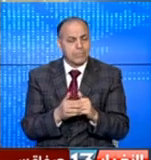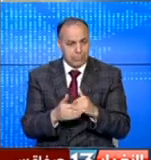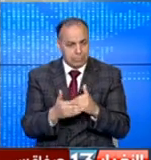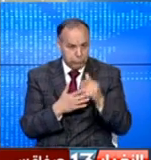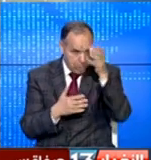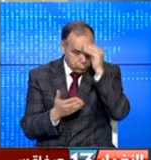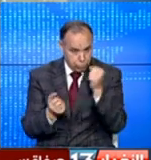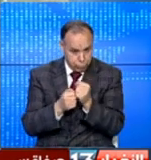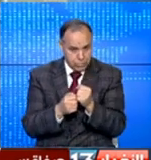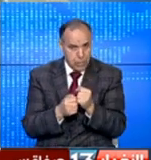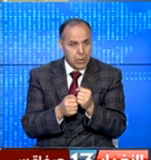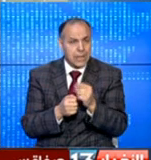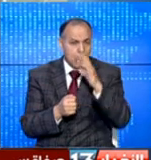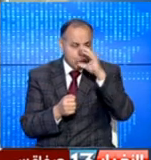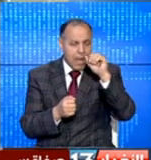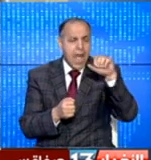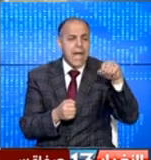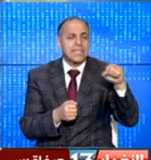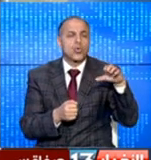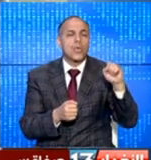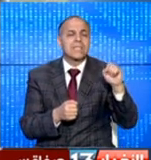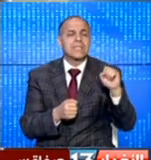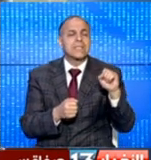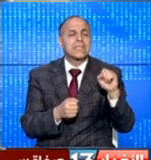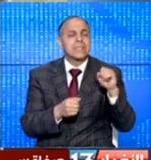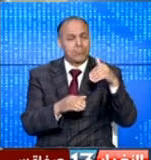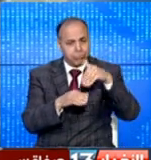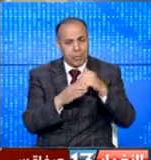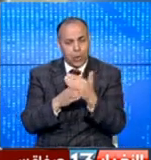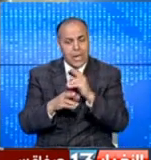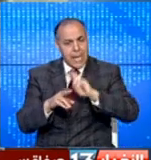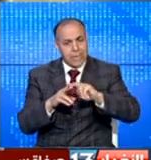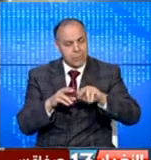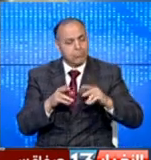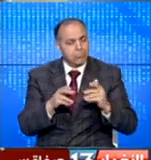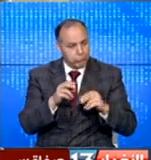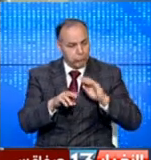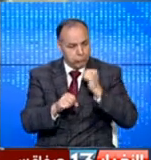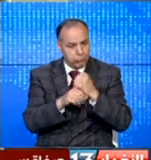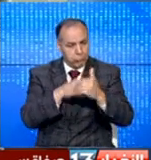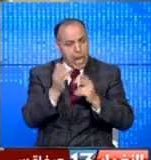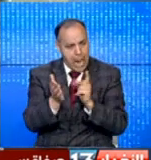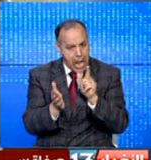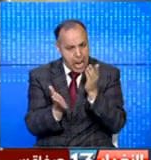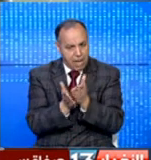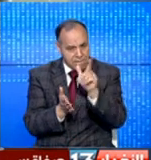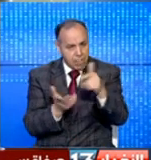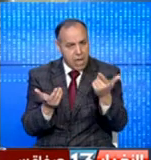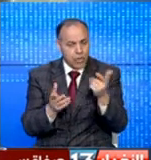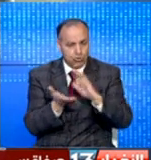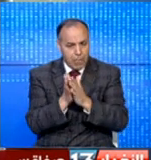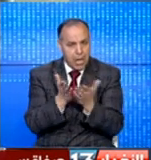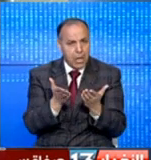انه نخلقوا سفراء SOS في كل المؤسسات التربوية باش يحسوا يعرفوا الناس أنه بالحق ثم